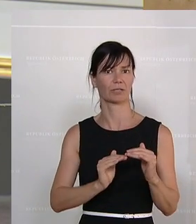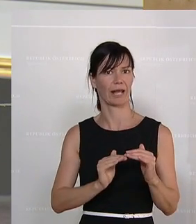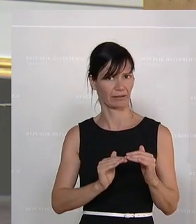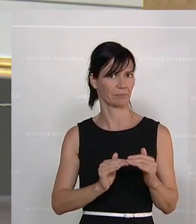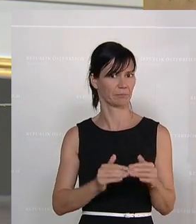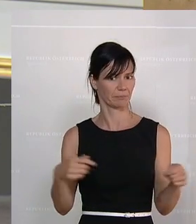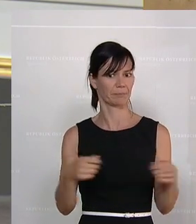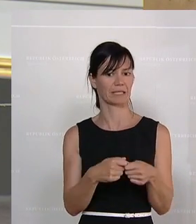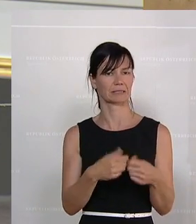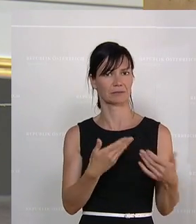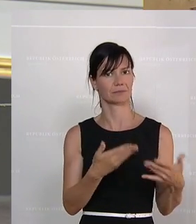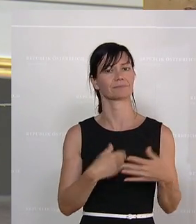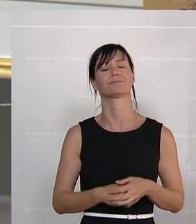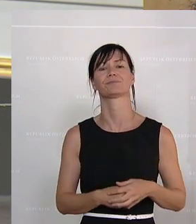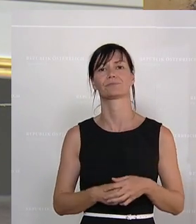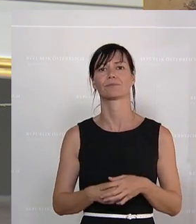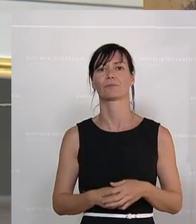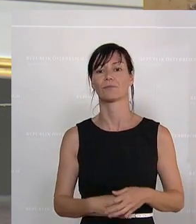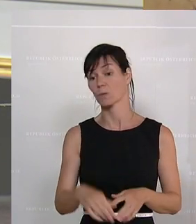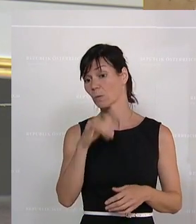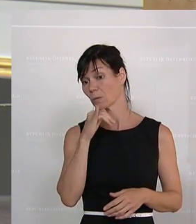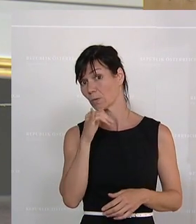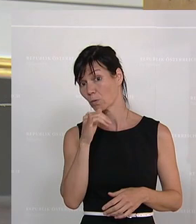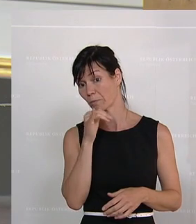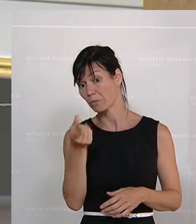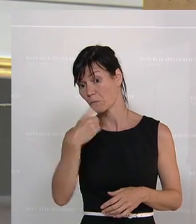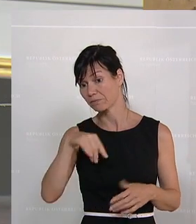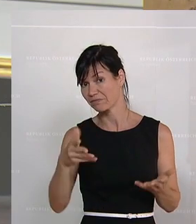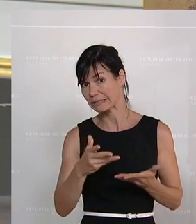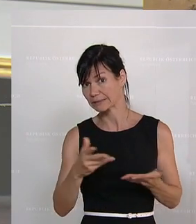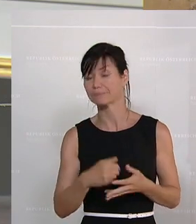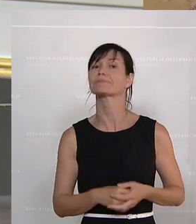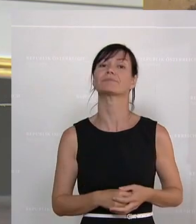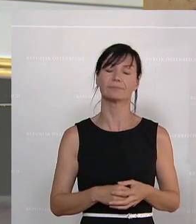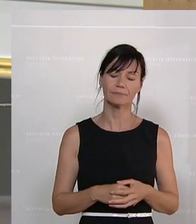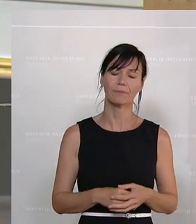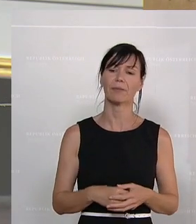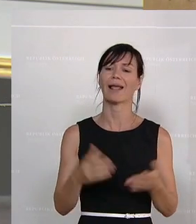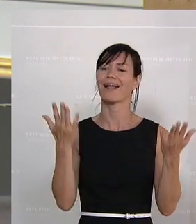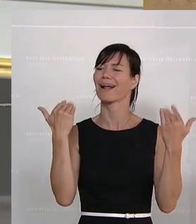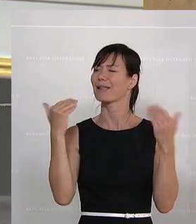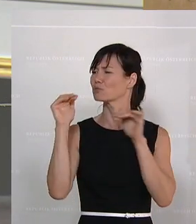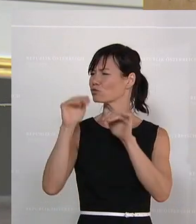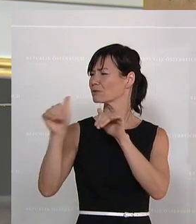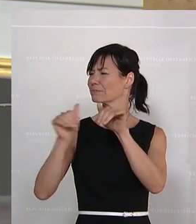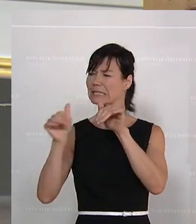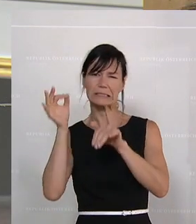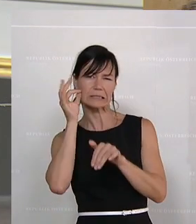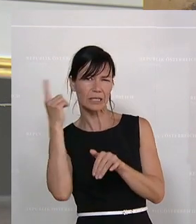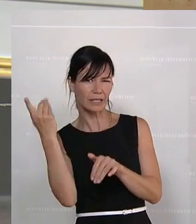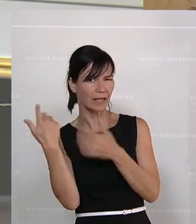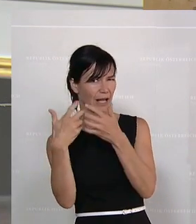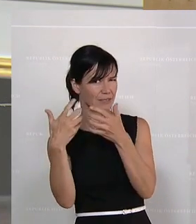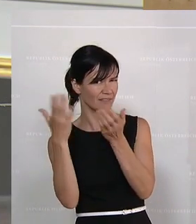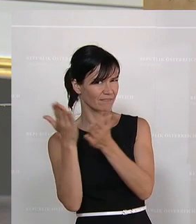bonus im oktober erhalten dann wie auch die klimaschutz ministerin bereits ausgeführt hat alle